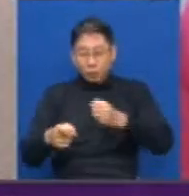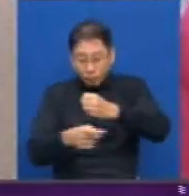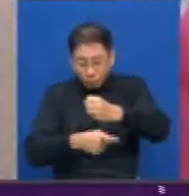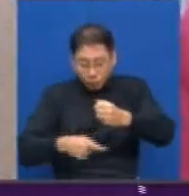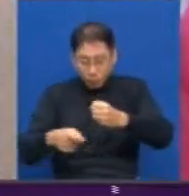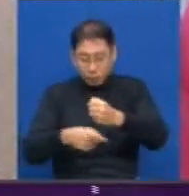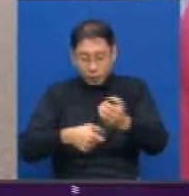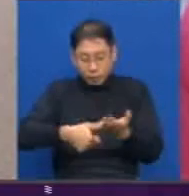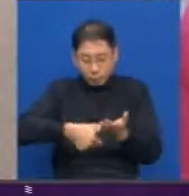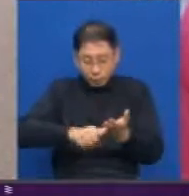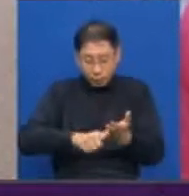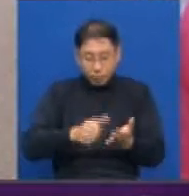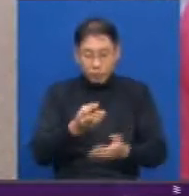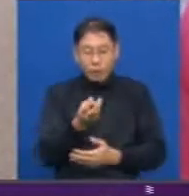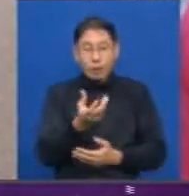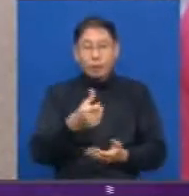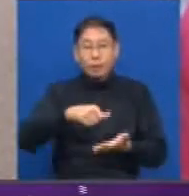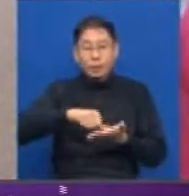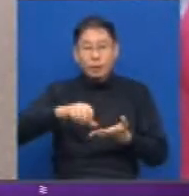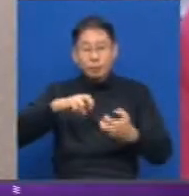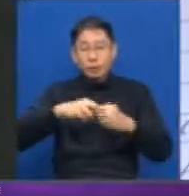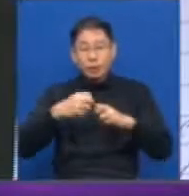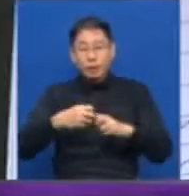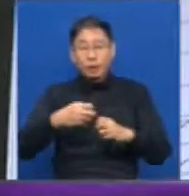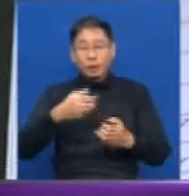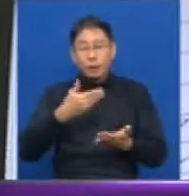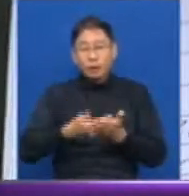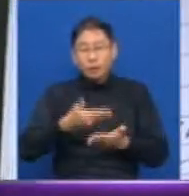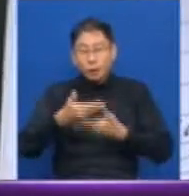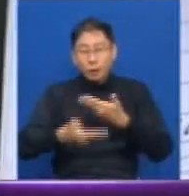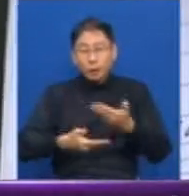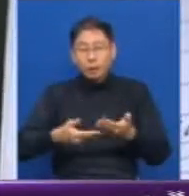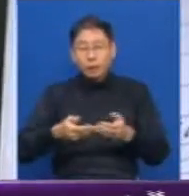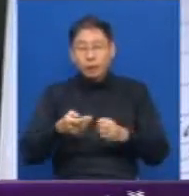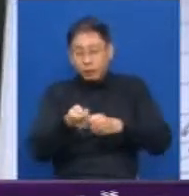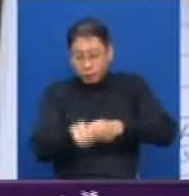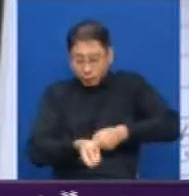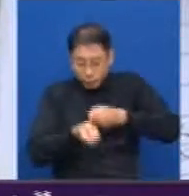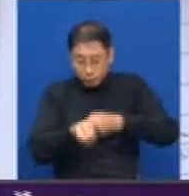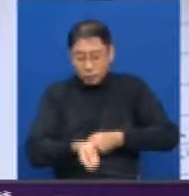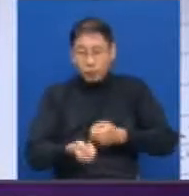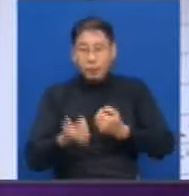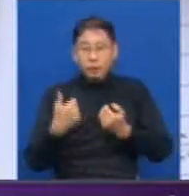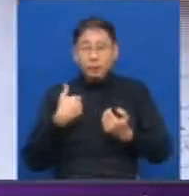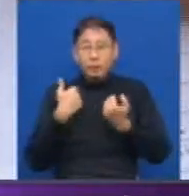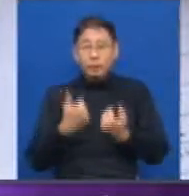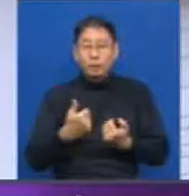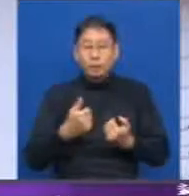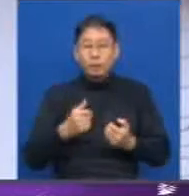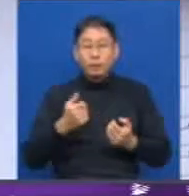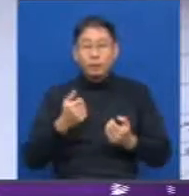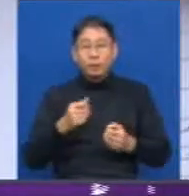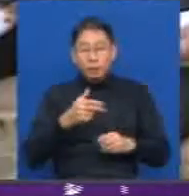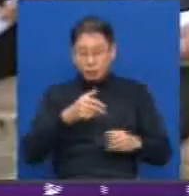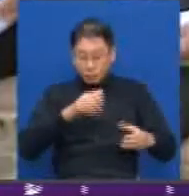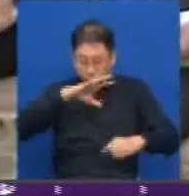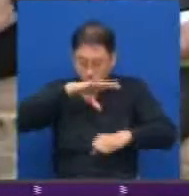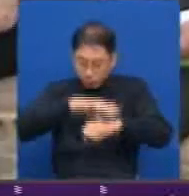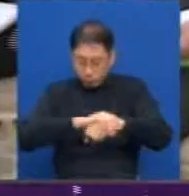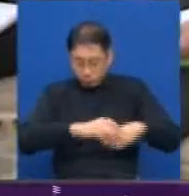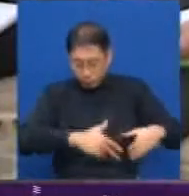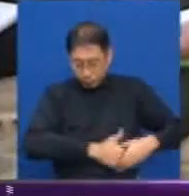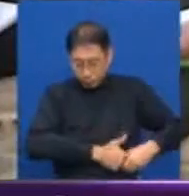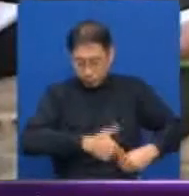โครงการรับจำนำข้าวการแก้ไขปัญหาราคาสินค้าเกษตรภัยพิบัติความปลอดภัยความสงบการกวาดล้างอาวุธสงคราม